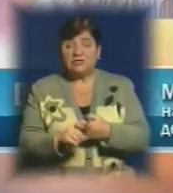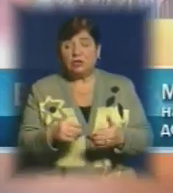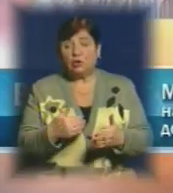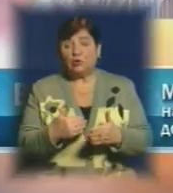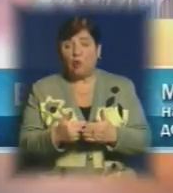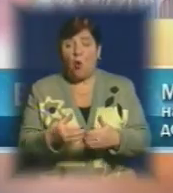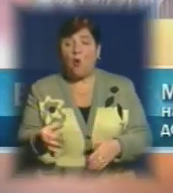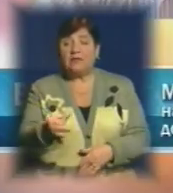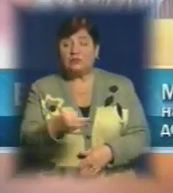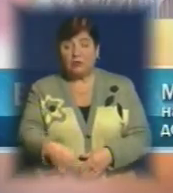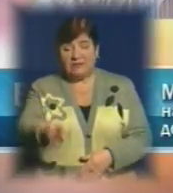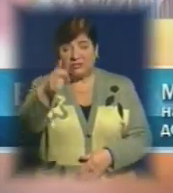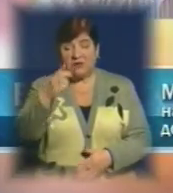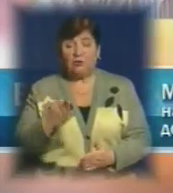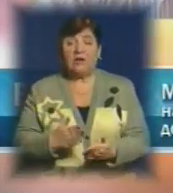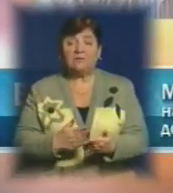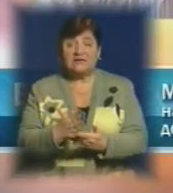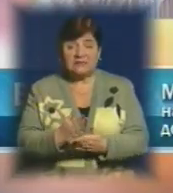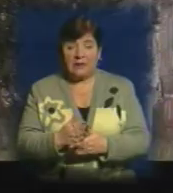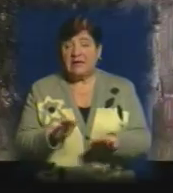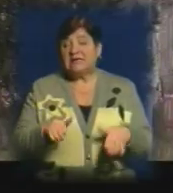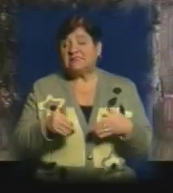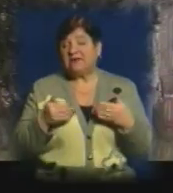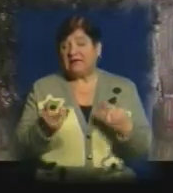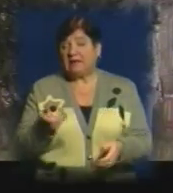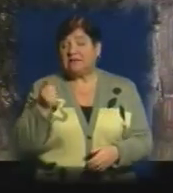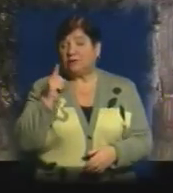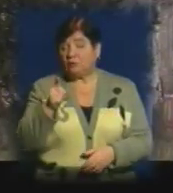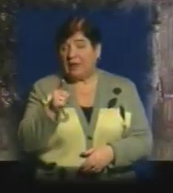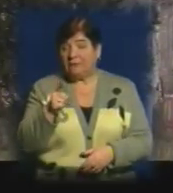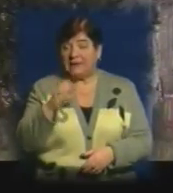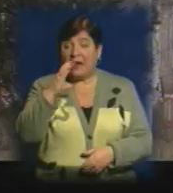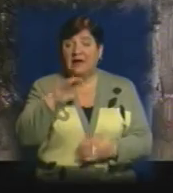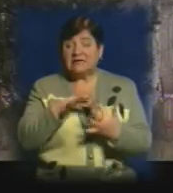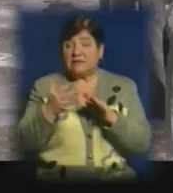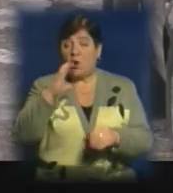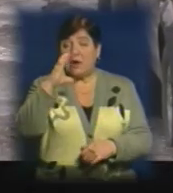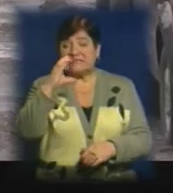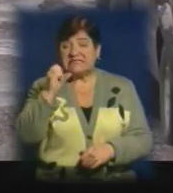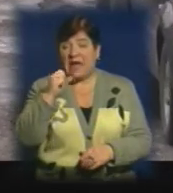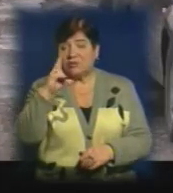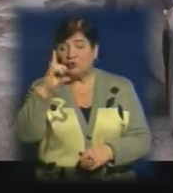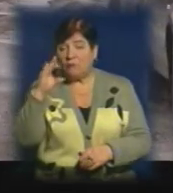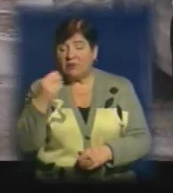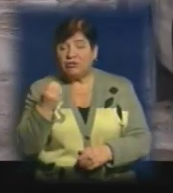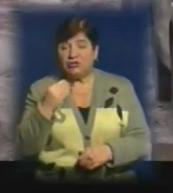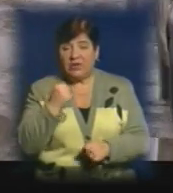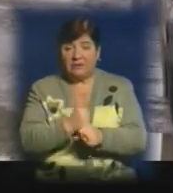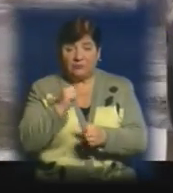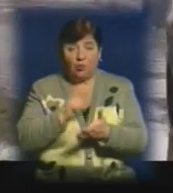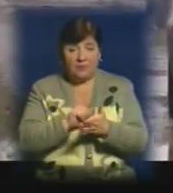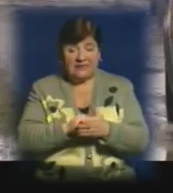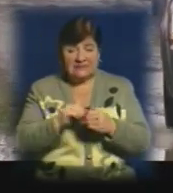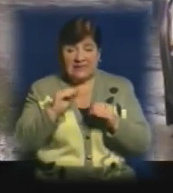компетенції обласної державної адміністрації. Так що звертайтеся туди. Для Сасова проєктно-кошторисна документація ще не розроблена. Речник